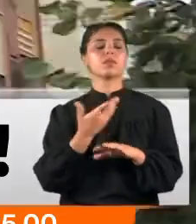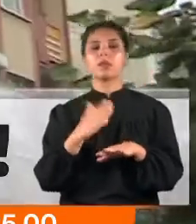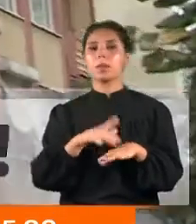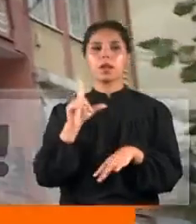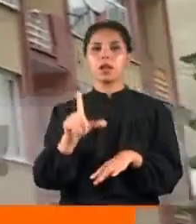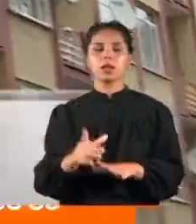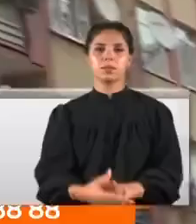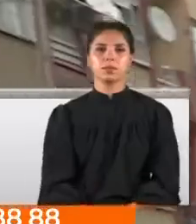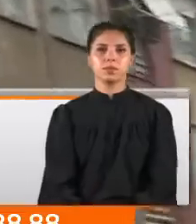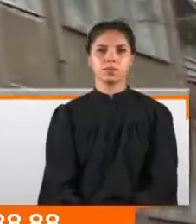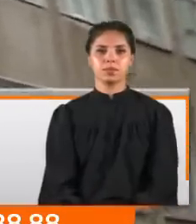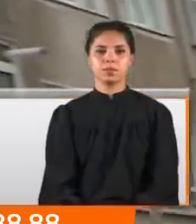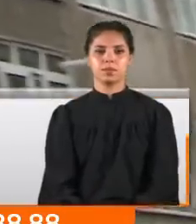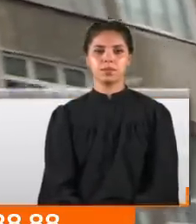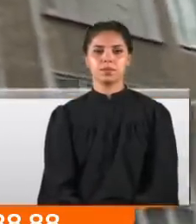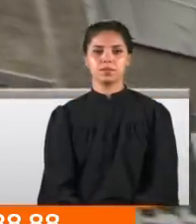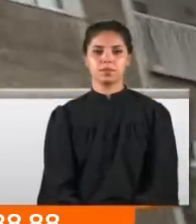yapmalı?